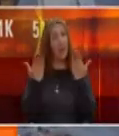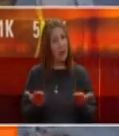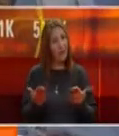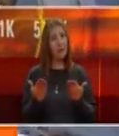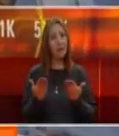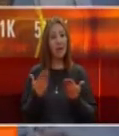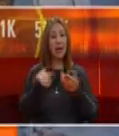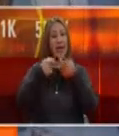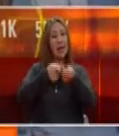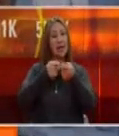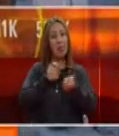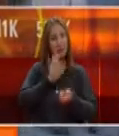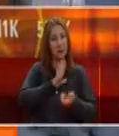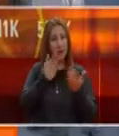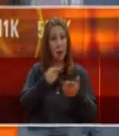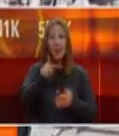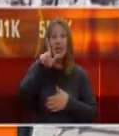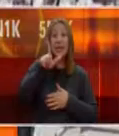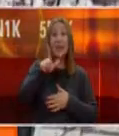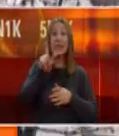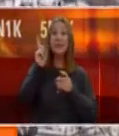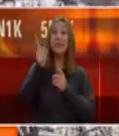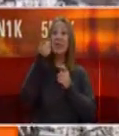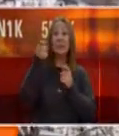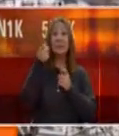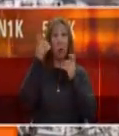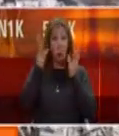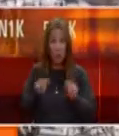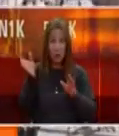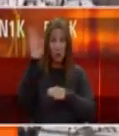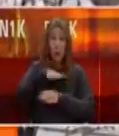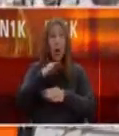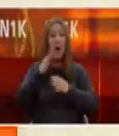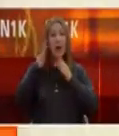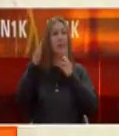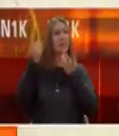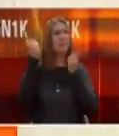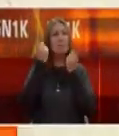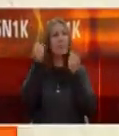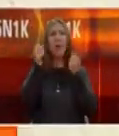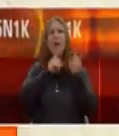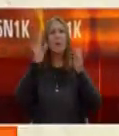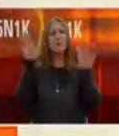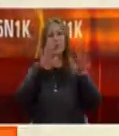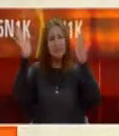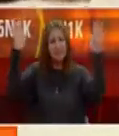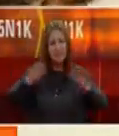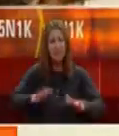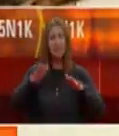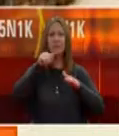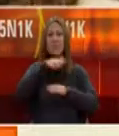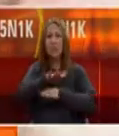şey, eğitimlerimiz var. Yani hani bu ihtiyacı tespit ettikten sonra afetlerde yurt dışından gelecek